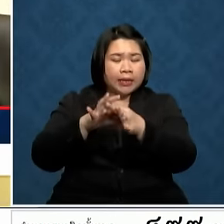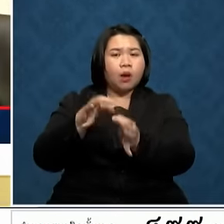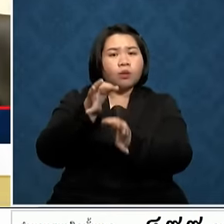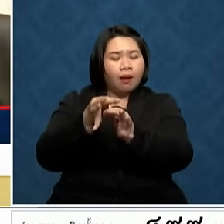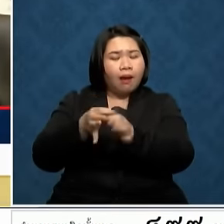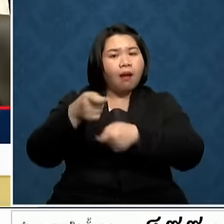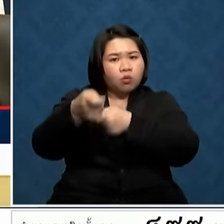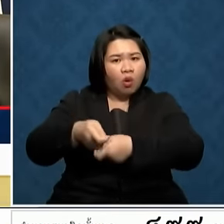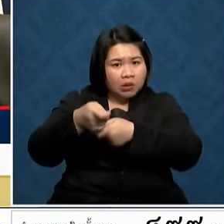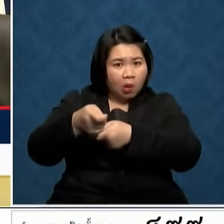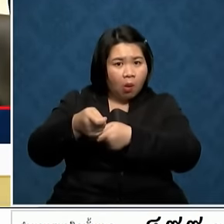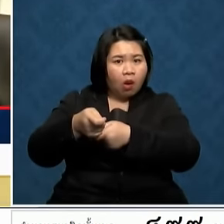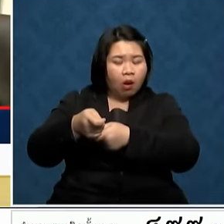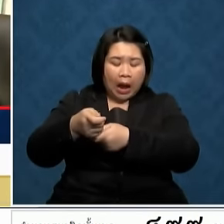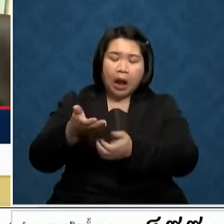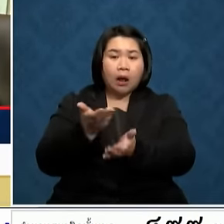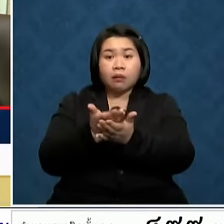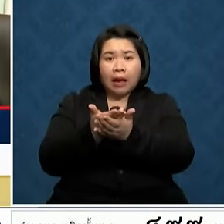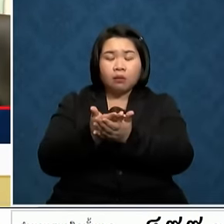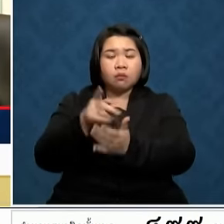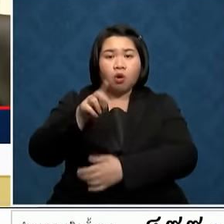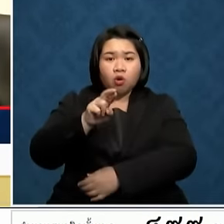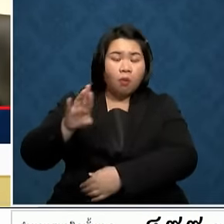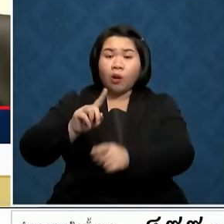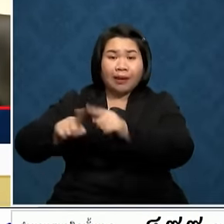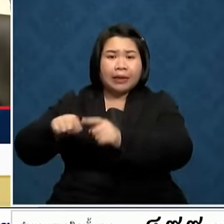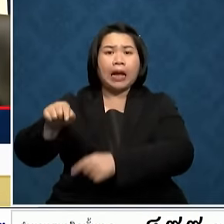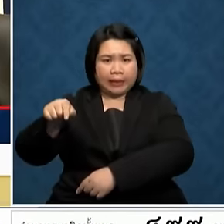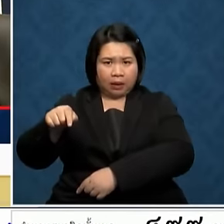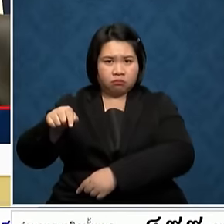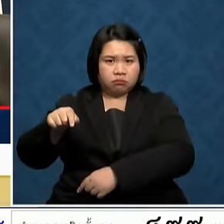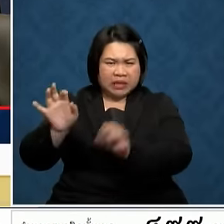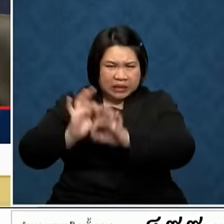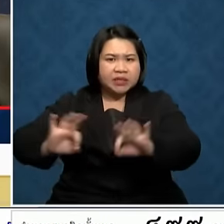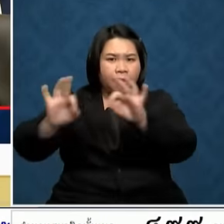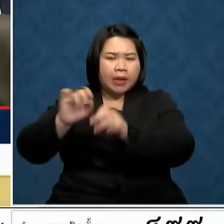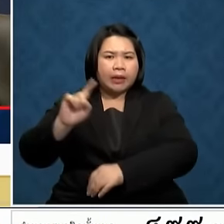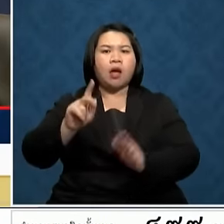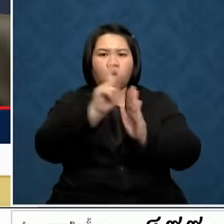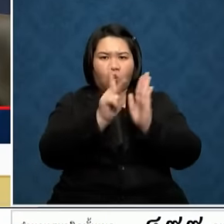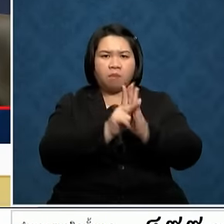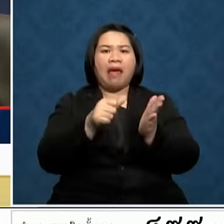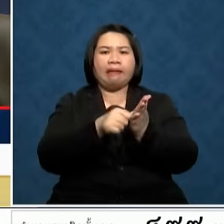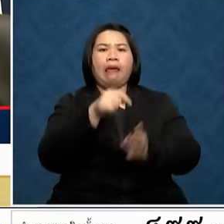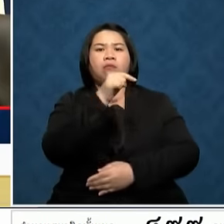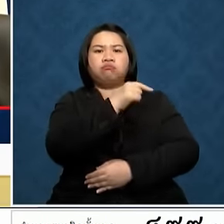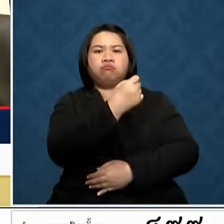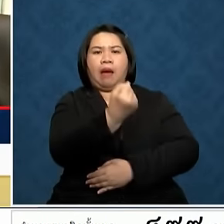อสอซึอจะถพไปแล้วหพอรบออนเงนตรา ซึอจะถพฟไปแล้วอำนาศใการแ้ข Zeusดหมาย กอยใมืท่ครับ